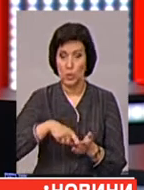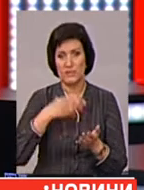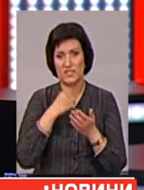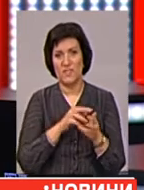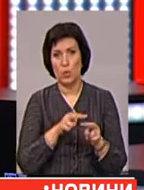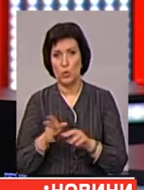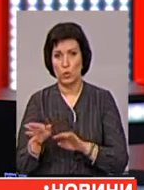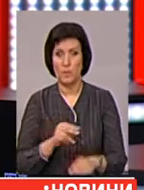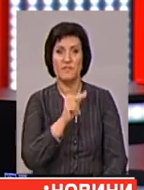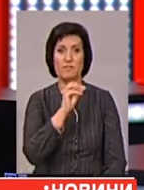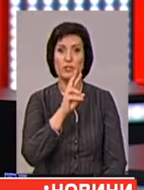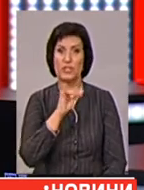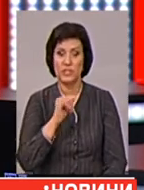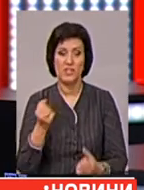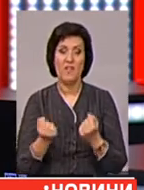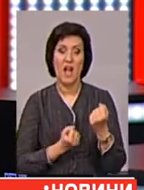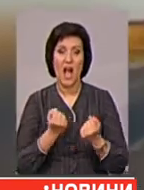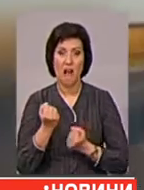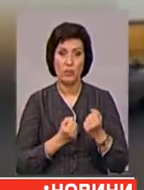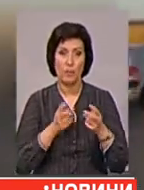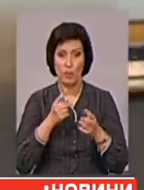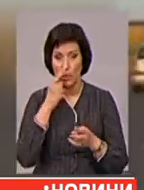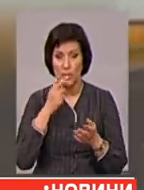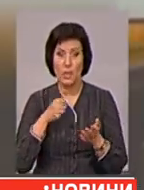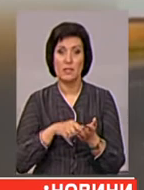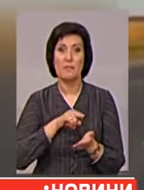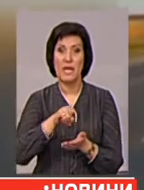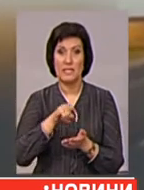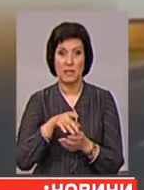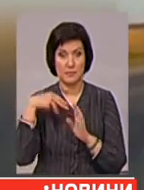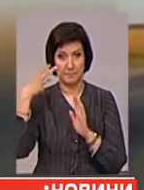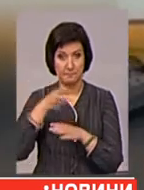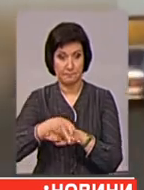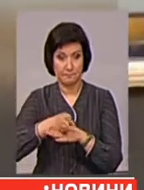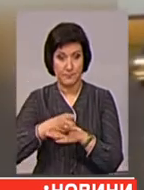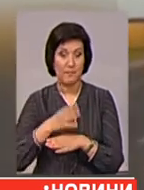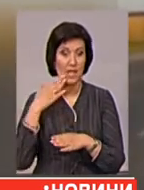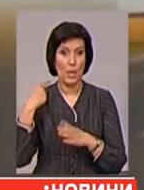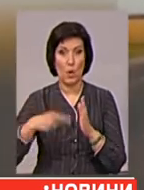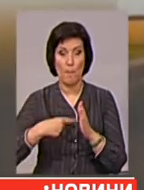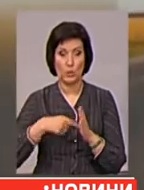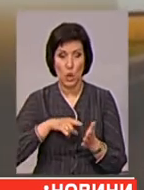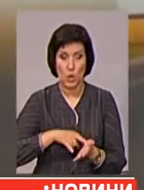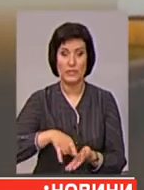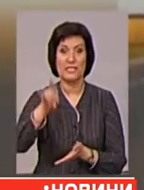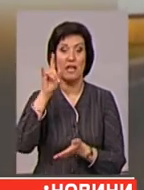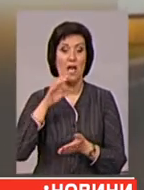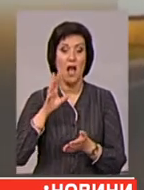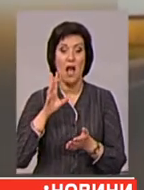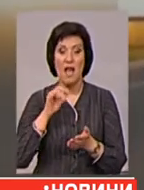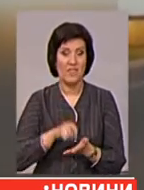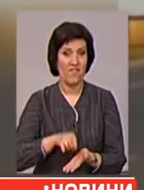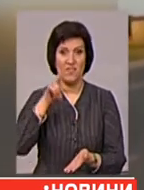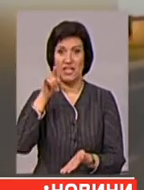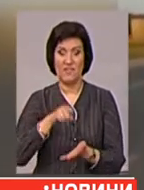У Чечні в автопригоду потрапив літак. Аварію зафільмували свідки. Легкомоторний літак розігнався на трасі, але не відірвався